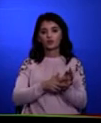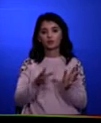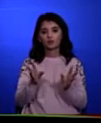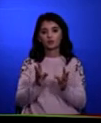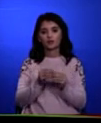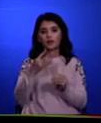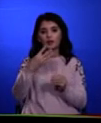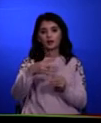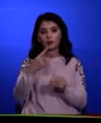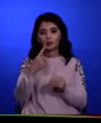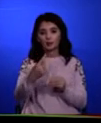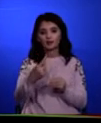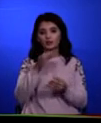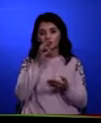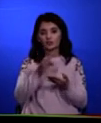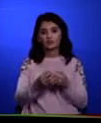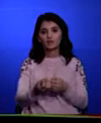41 ning yig'indisi-chi?